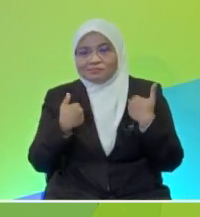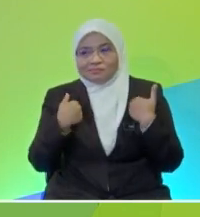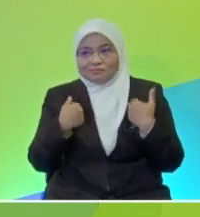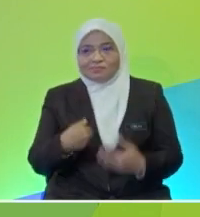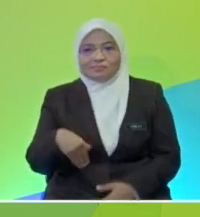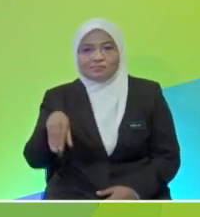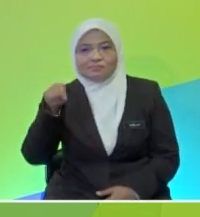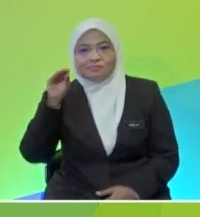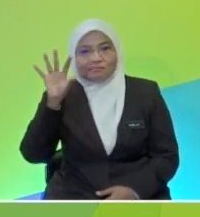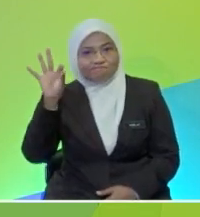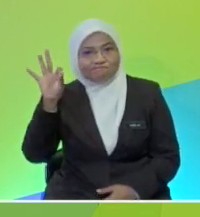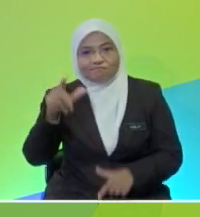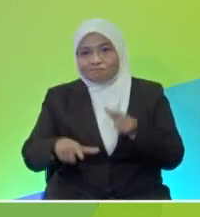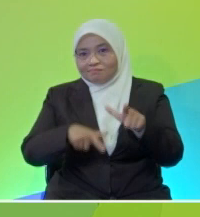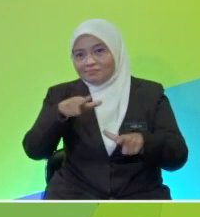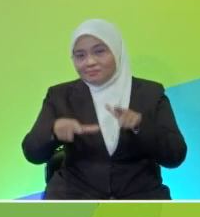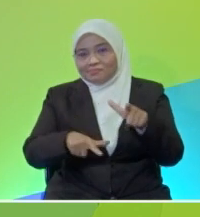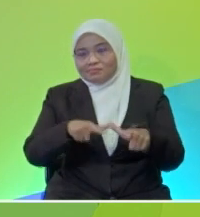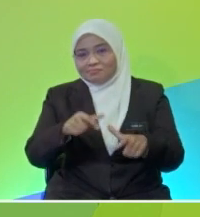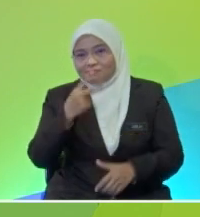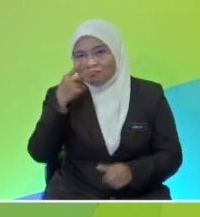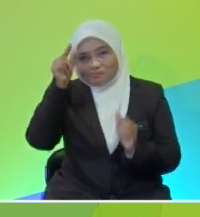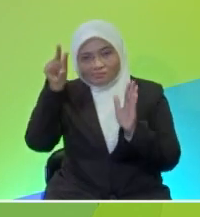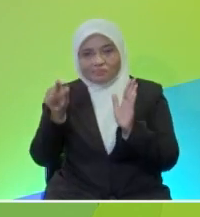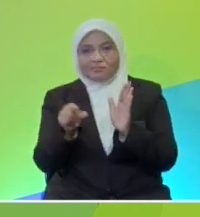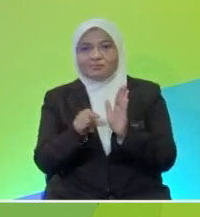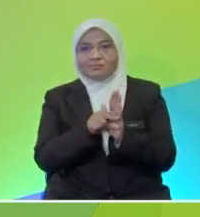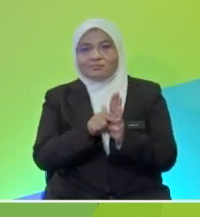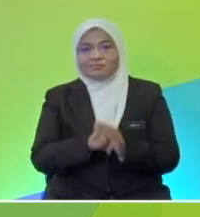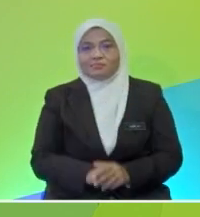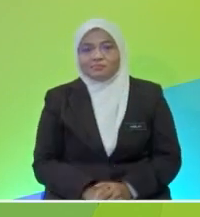penentuan koordinat dan yang terakhir kita mencari